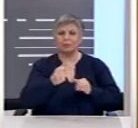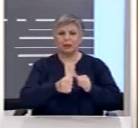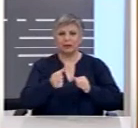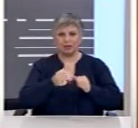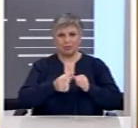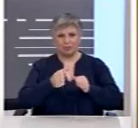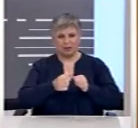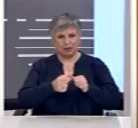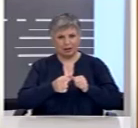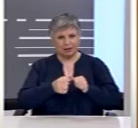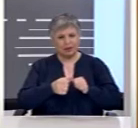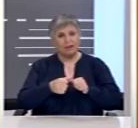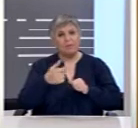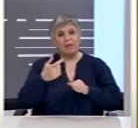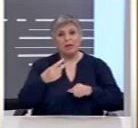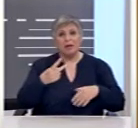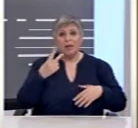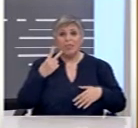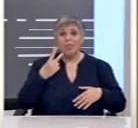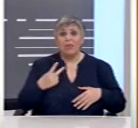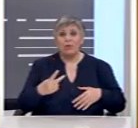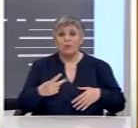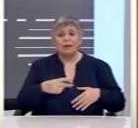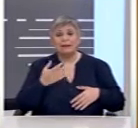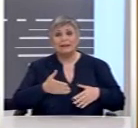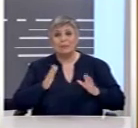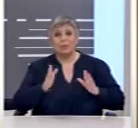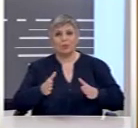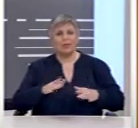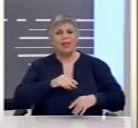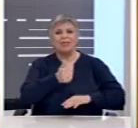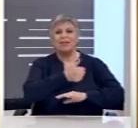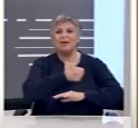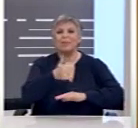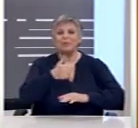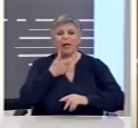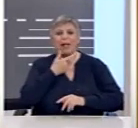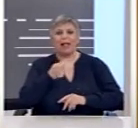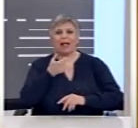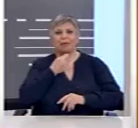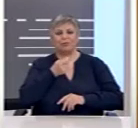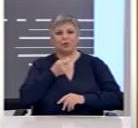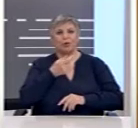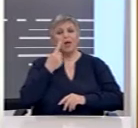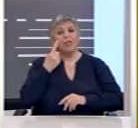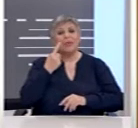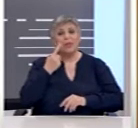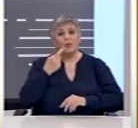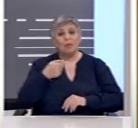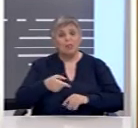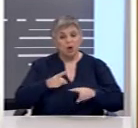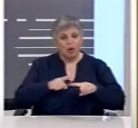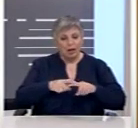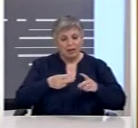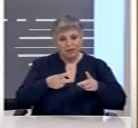υπάρχουν σοβαρές νομικές και διεθνείς δεσμεύσεις σε αυτά τα ζητήματα, δεν είναι απλά ζητήματα, θα υπάρξει η πρόσβαση έτσι ώστε